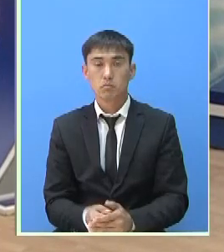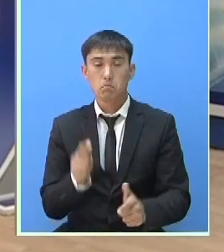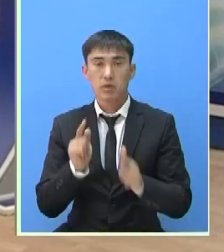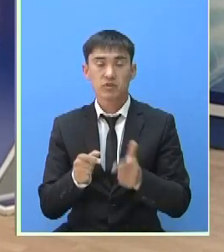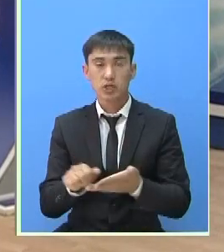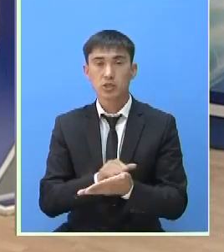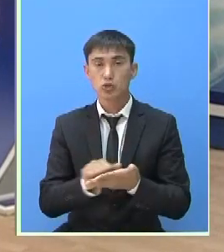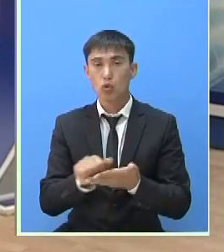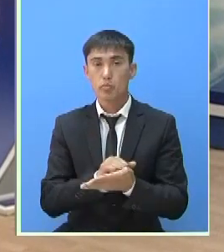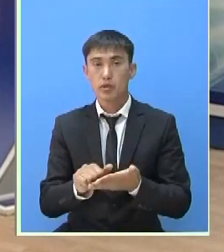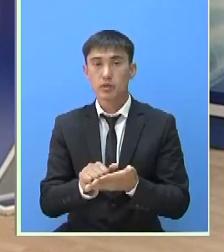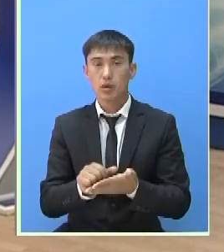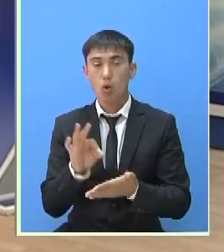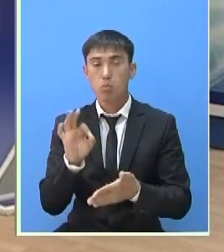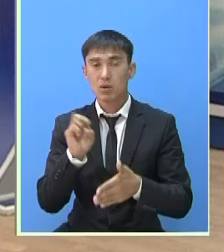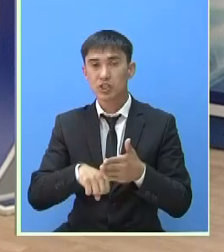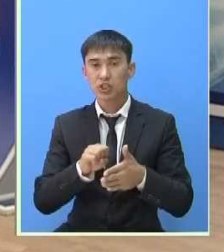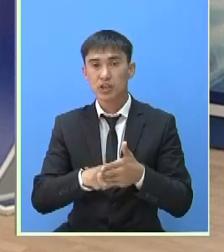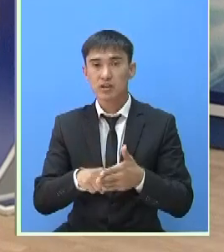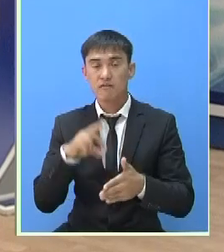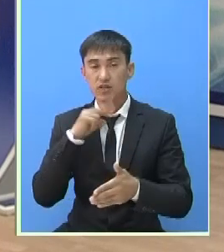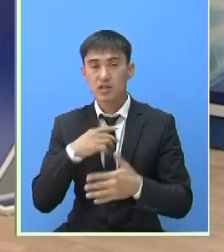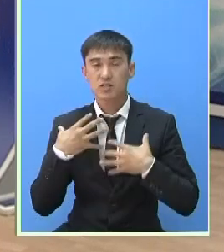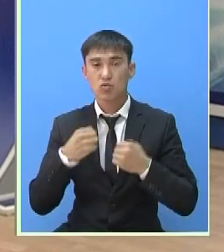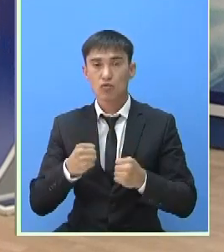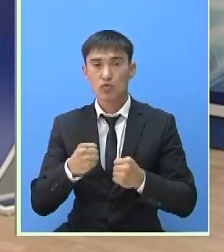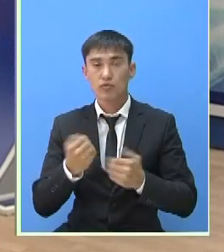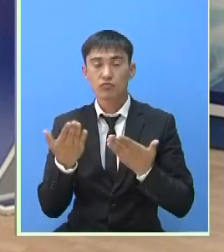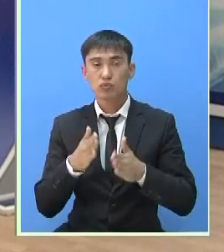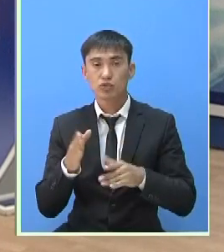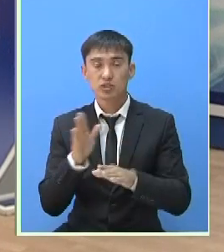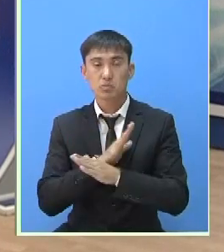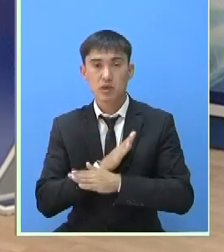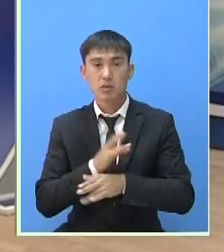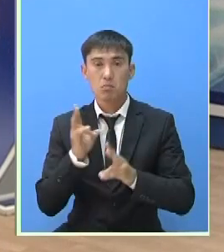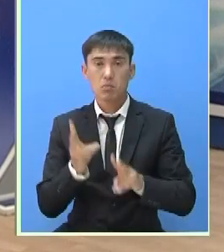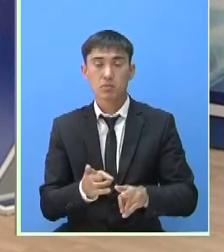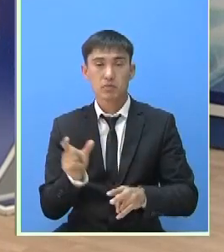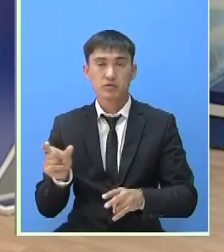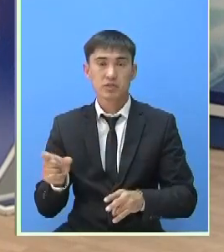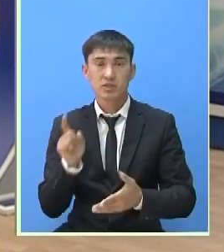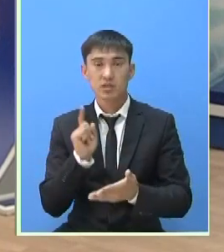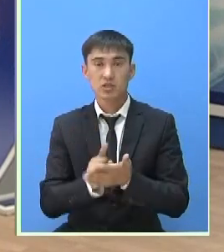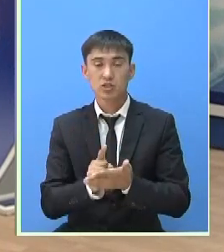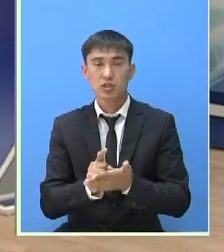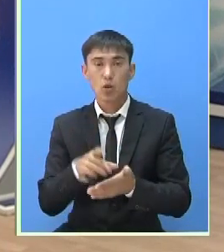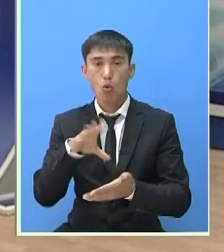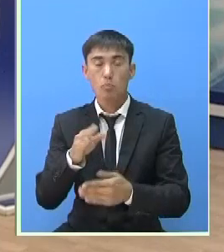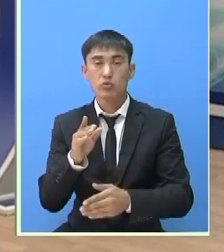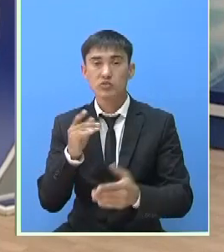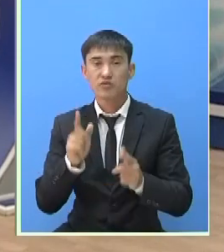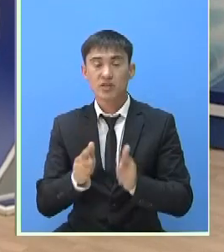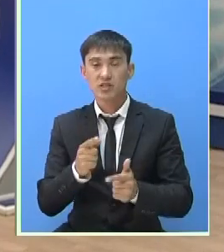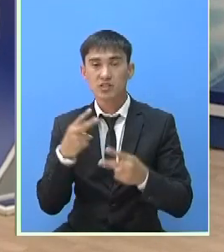подтверждающие документы о причинении вреда здоровью. В случае смерти потерпевшего они должны приложить копию свидетельства о